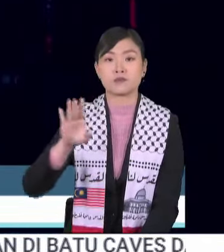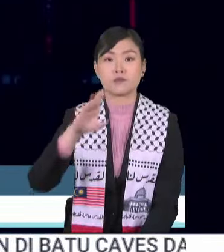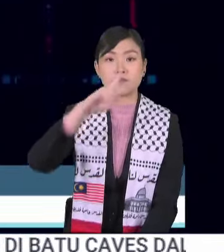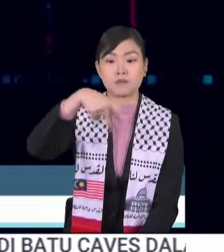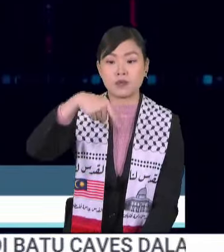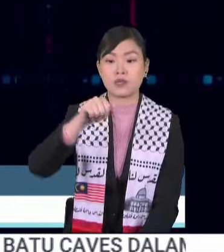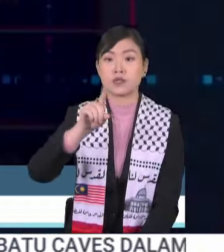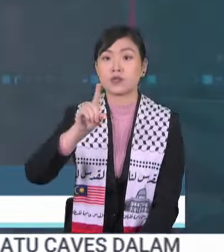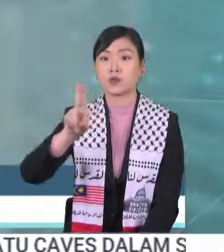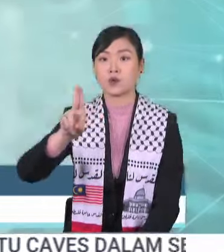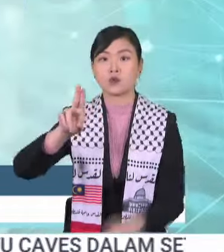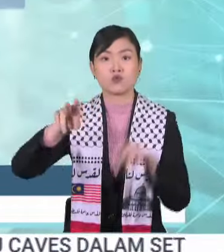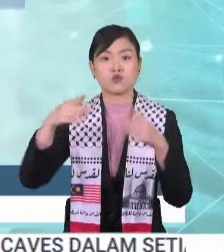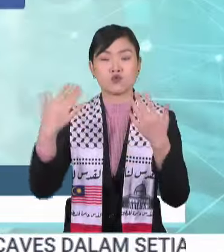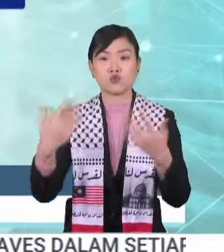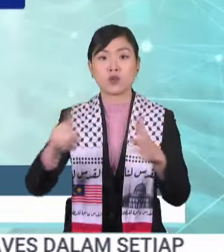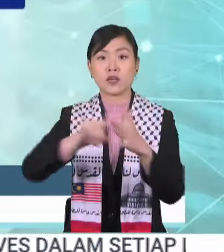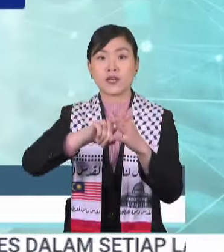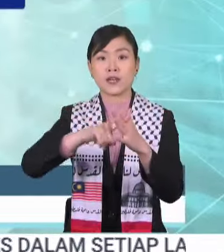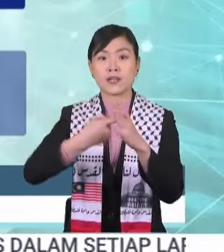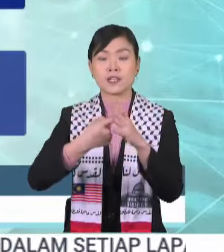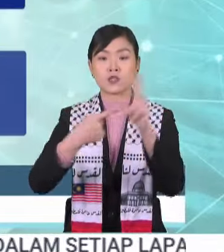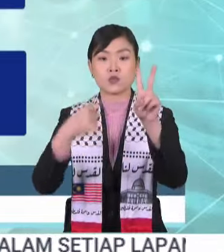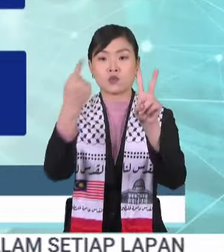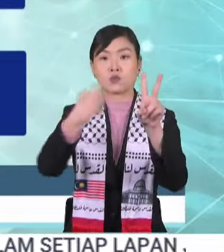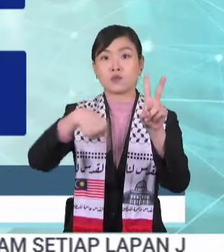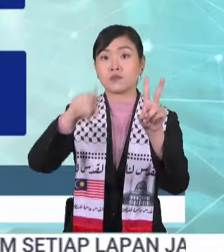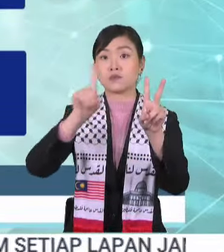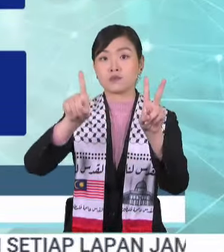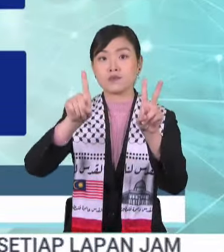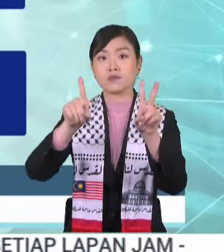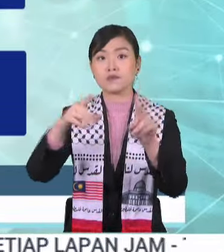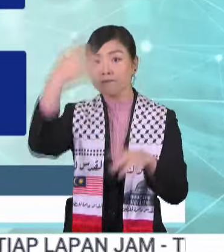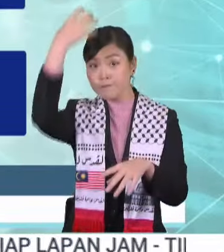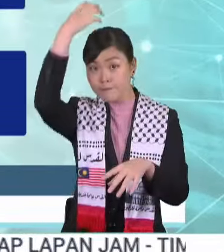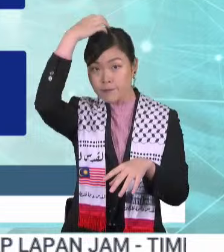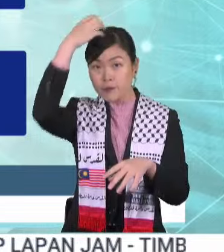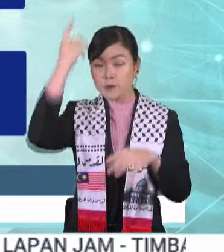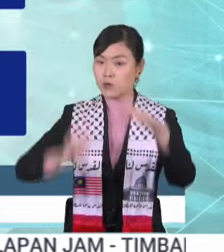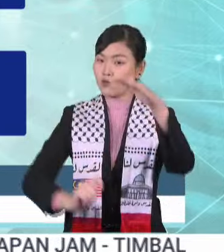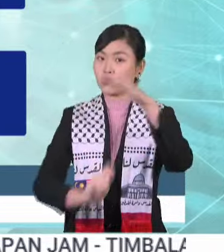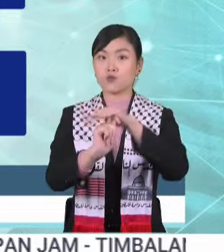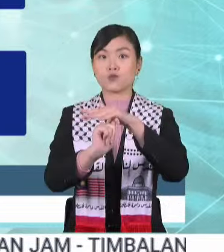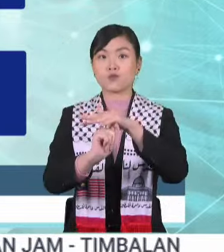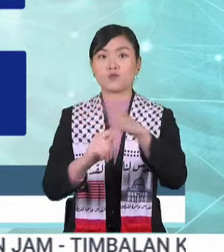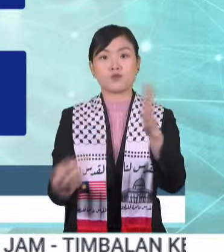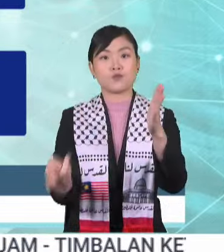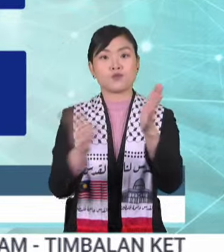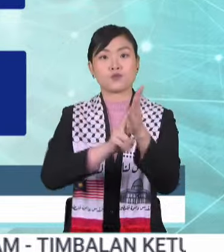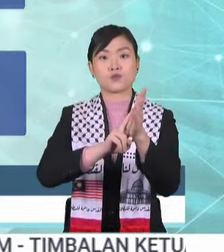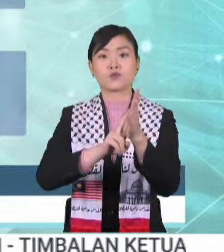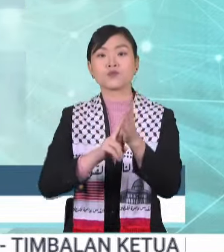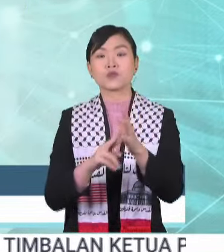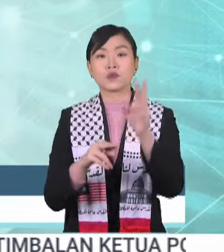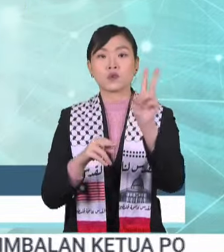dilancarkan 2 Januari lepas Selangor merekodkan angka tertinggi kemas kini maklumat padu dengan